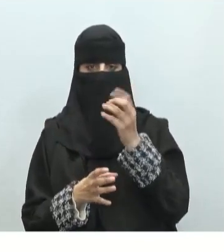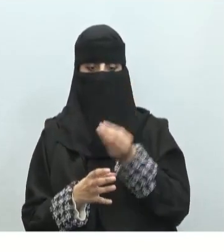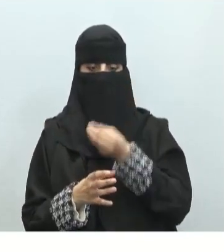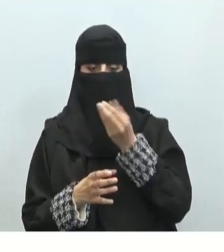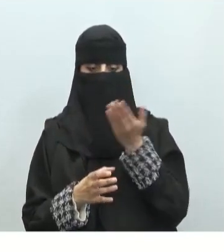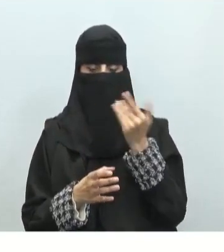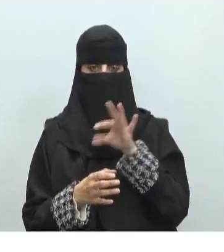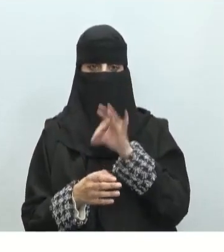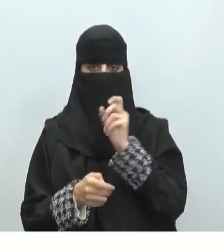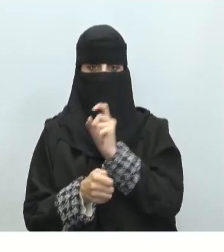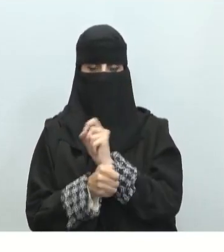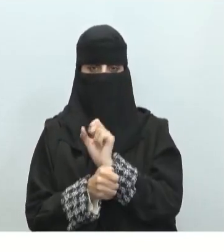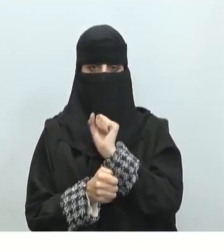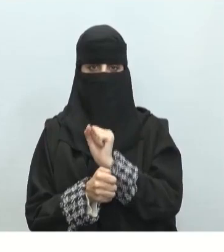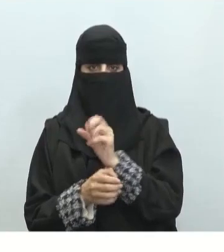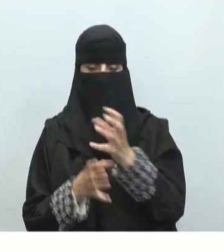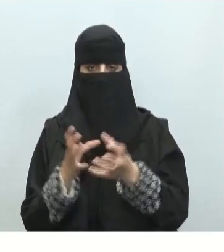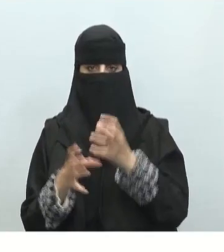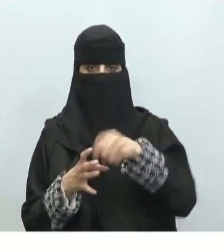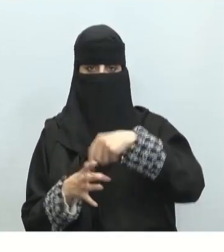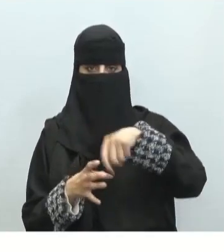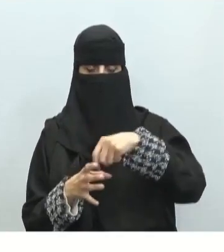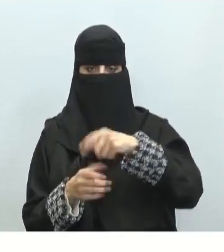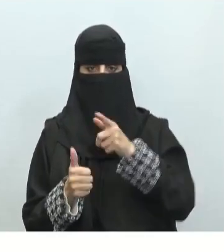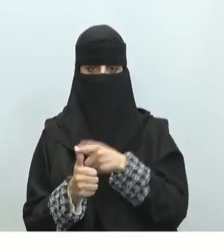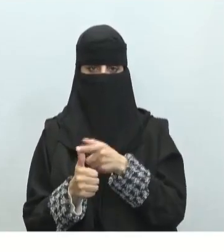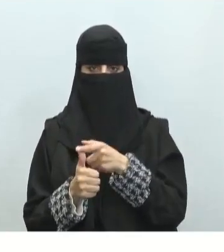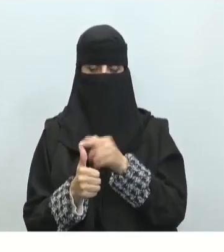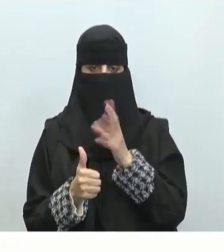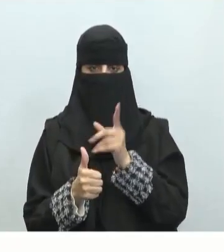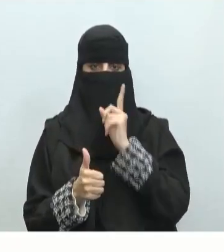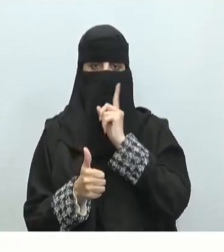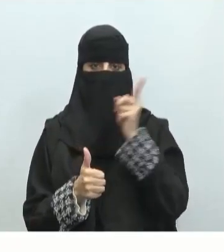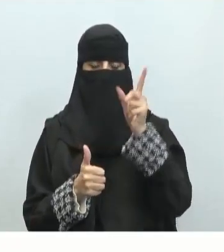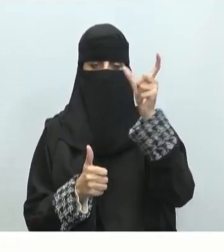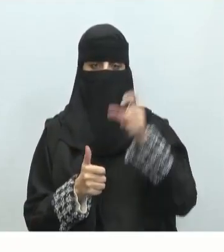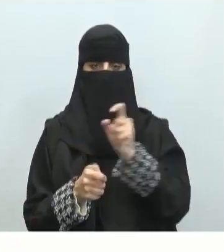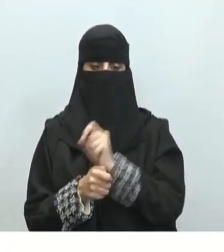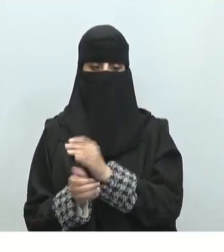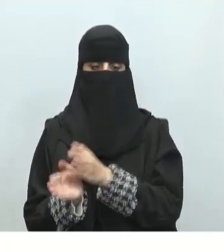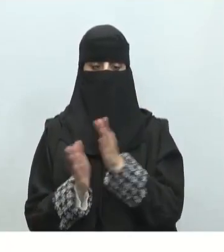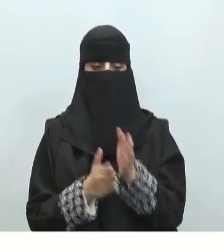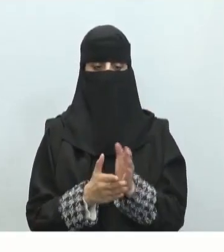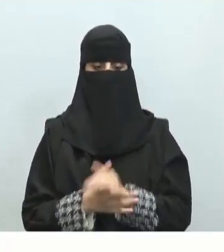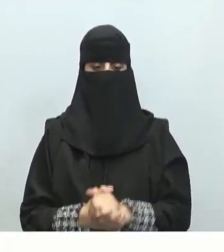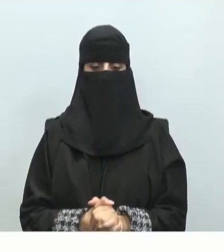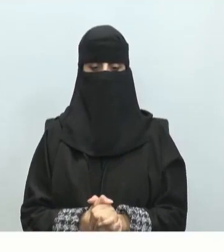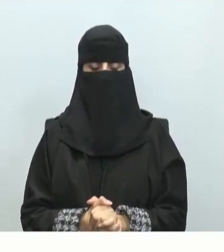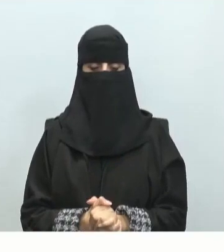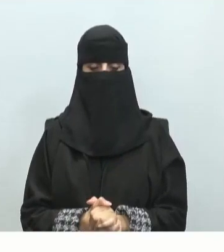على الفعل والفاعل الفا الفعل تطبخ والفاعل